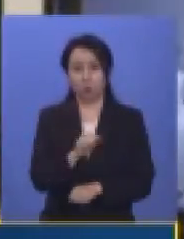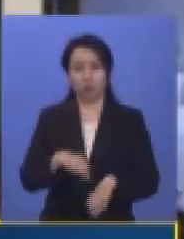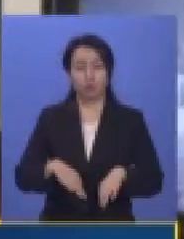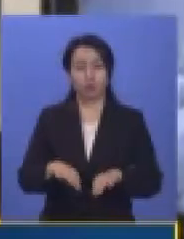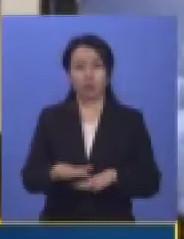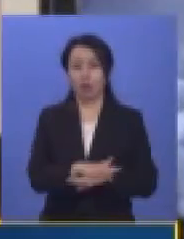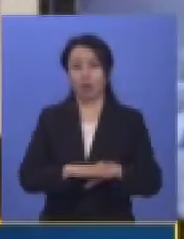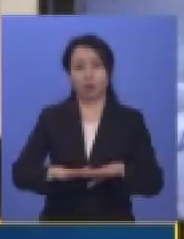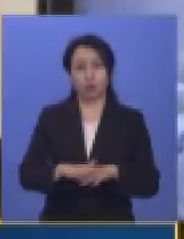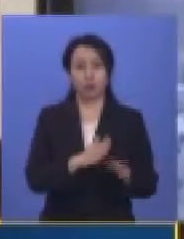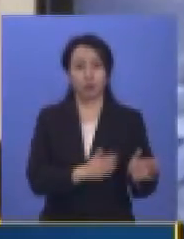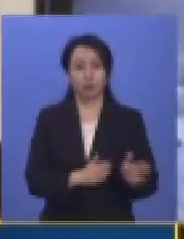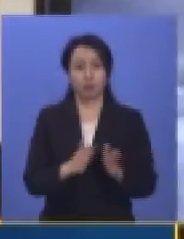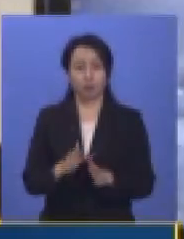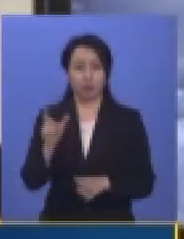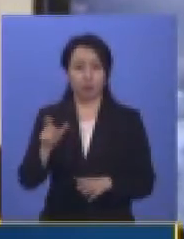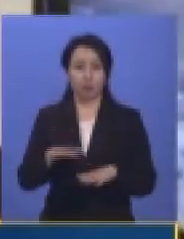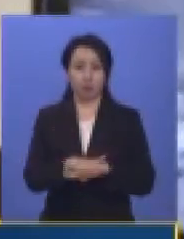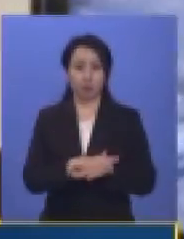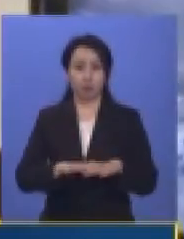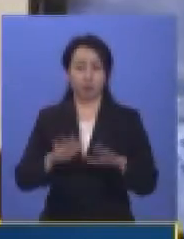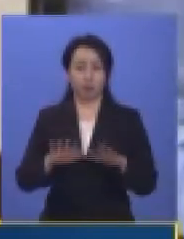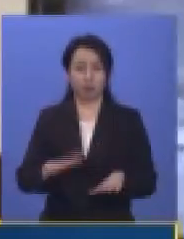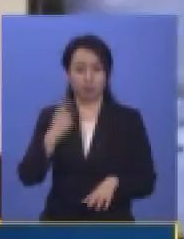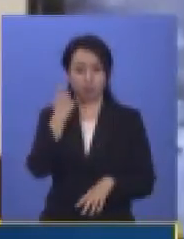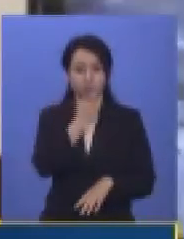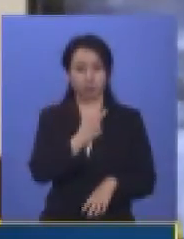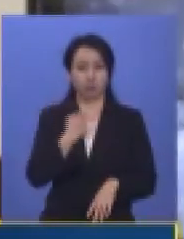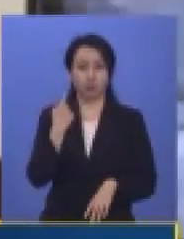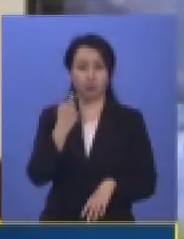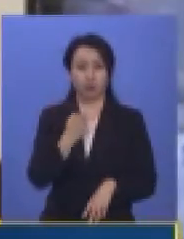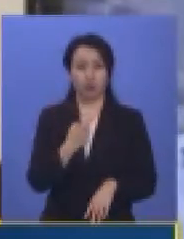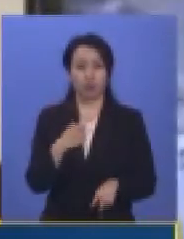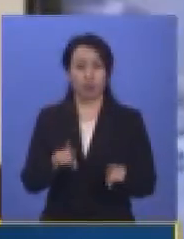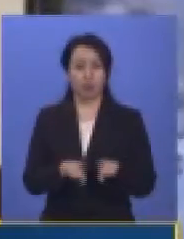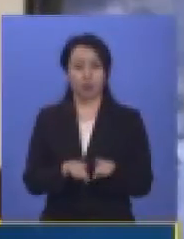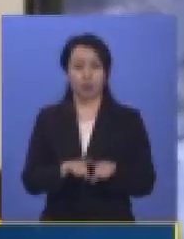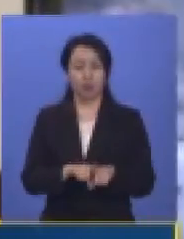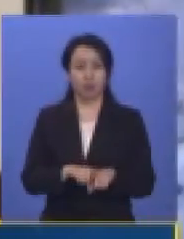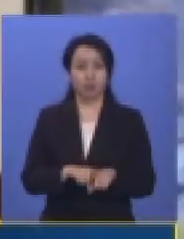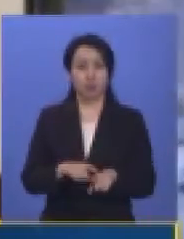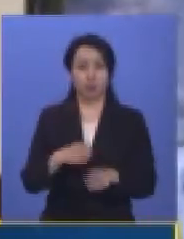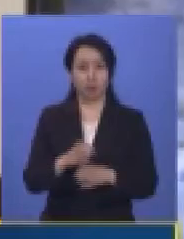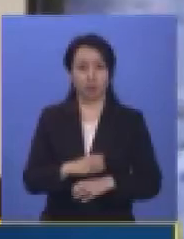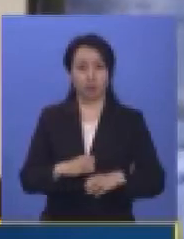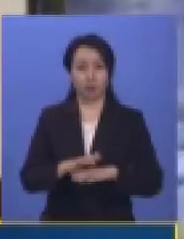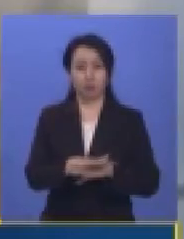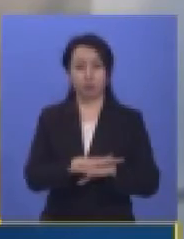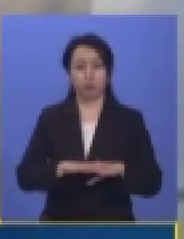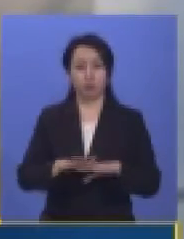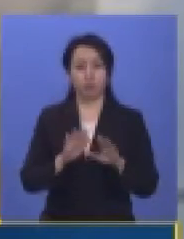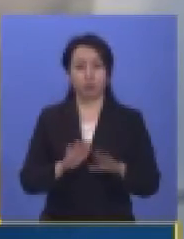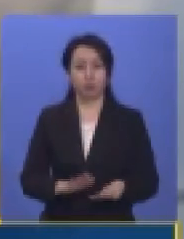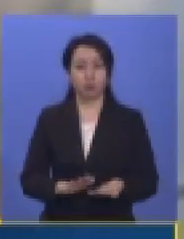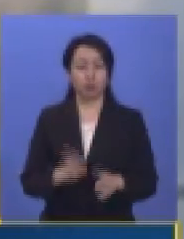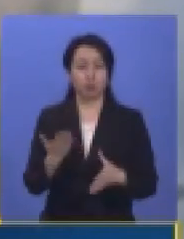правил общественного порядка, нахождение лиц в общественных местах, состояние опьянения, а также распитие спиртных напитков в общественных местах.